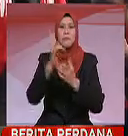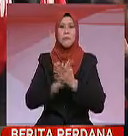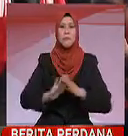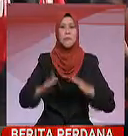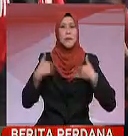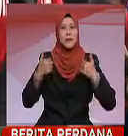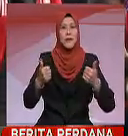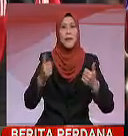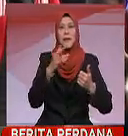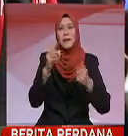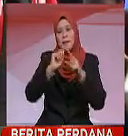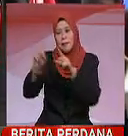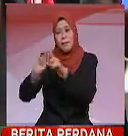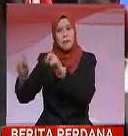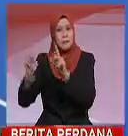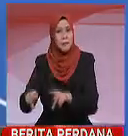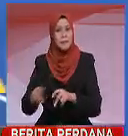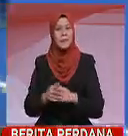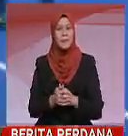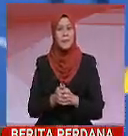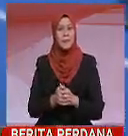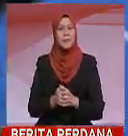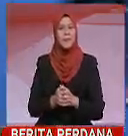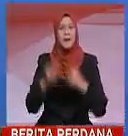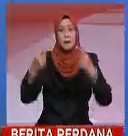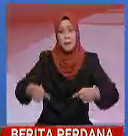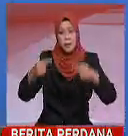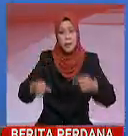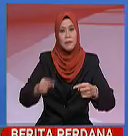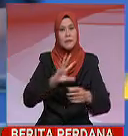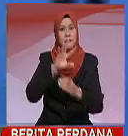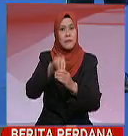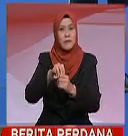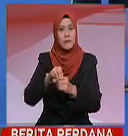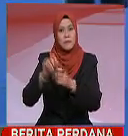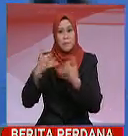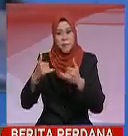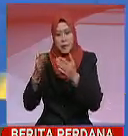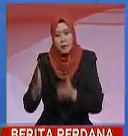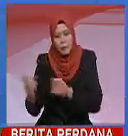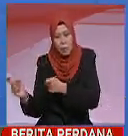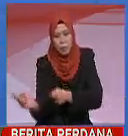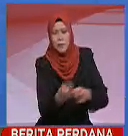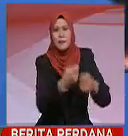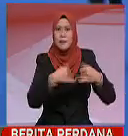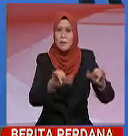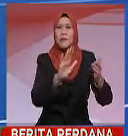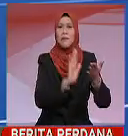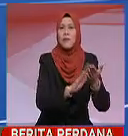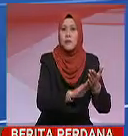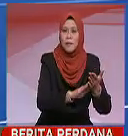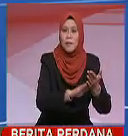kebaikan pelbagai pihak jelasnya kejanan tersebut akan melibatkan pemain hoki yang masih bersekolah